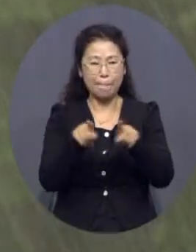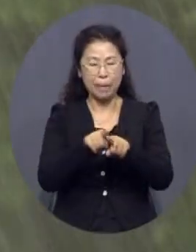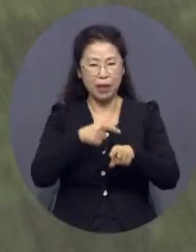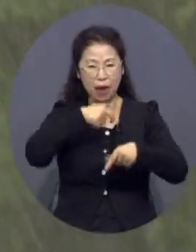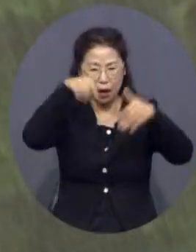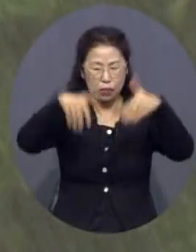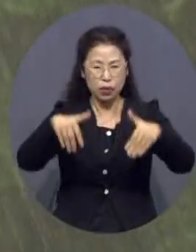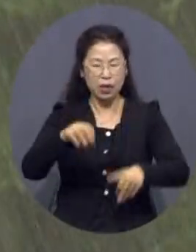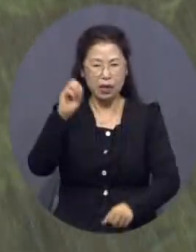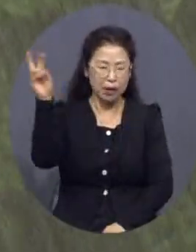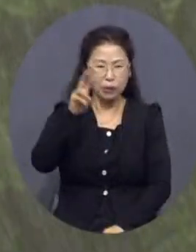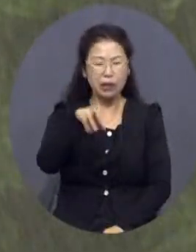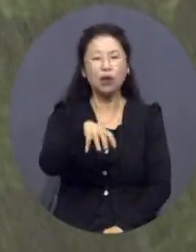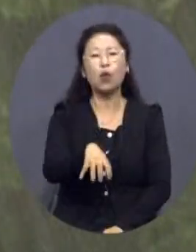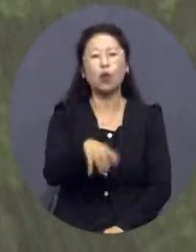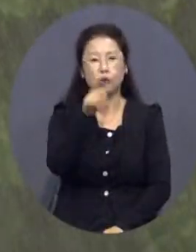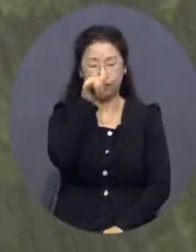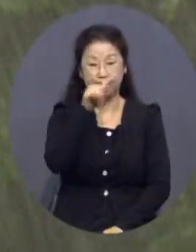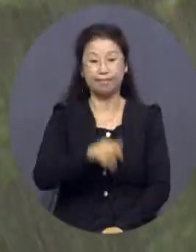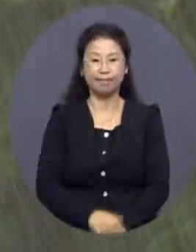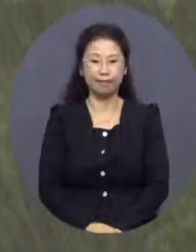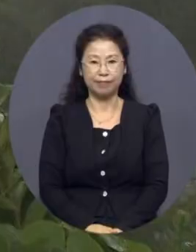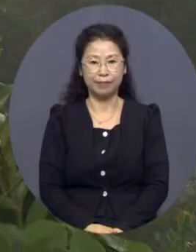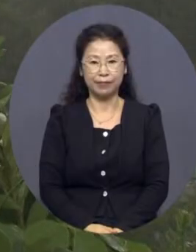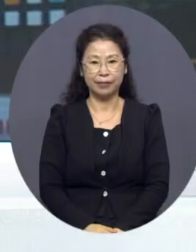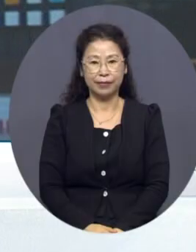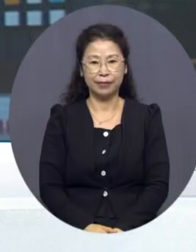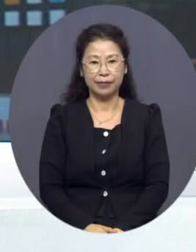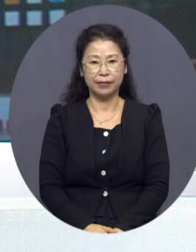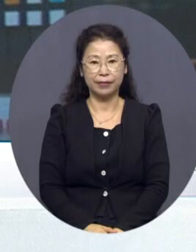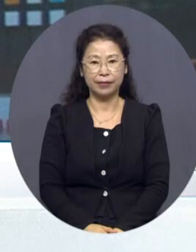소나기가 내리겠다고 예보했습니다.